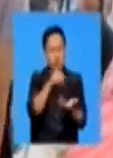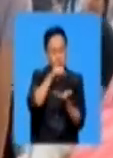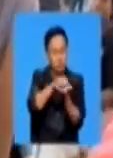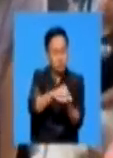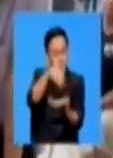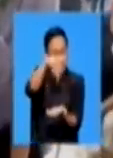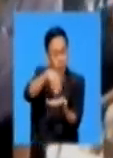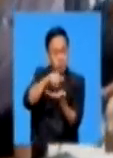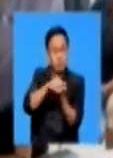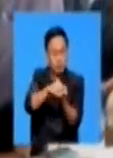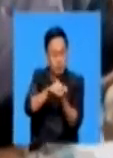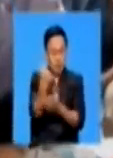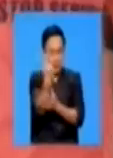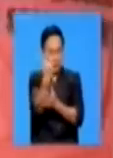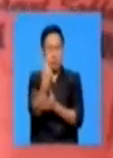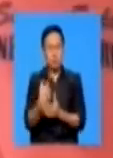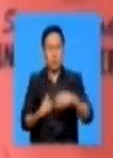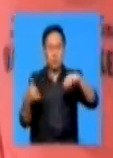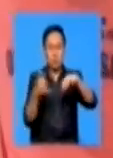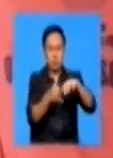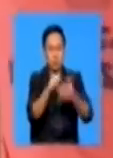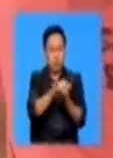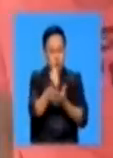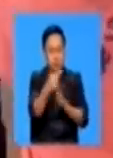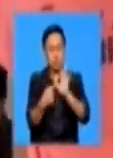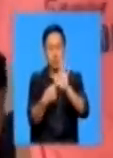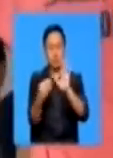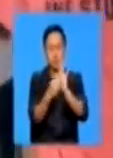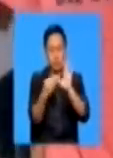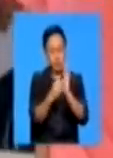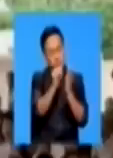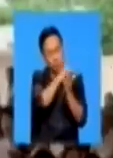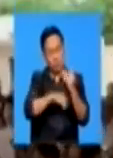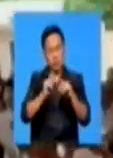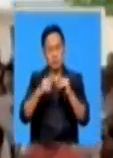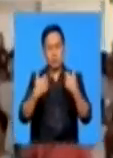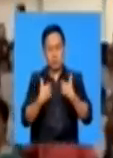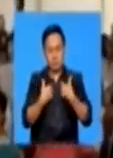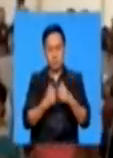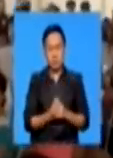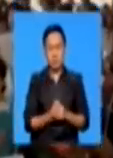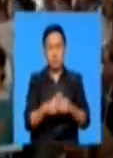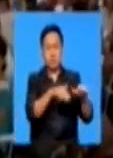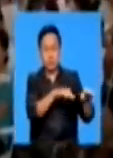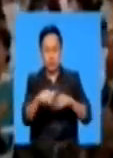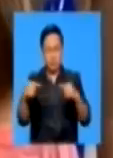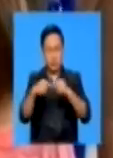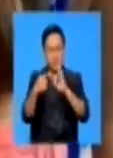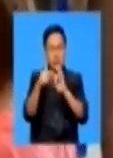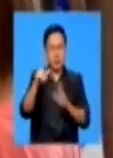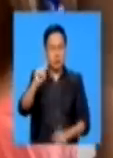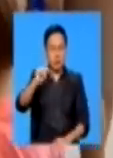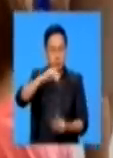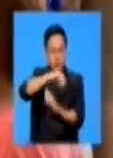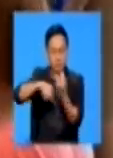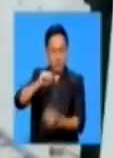มาที่เดียวเลยนะครับวันซอฟต์สวิตนี้ก็วันนี้ก็มีที่กรุงเทพแล้วก็มีที่จังหวัดที่เตรียมการเป็นเขตเศรษฐกิจพิเศษแล้วนะครับหล